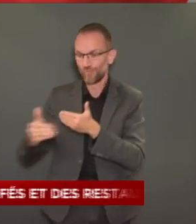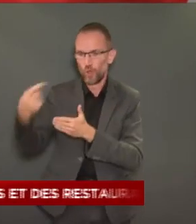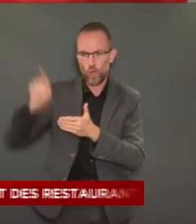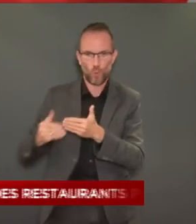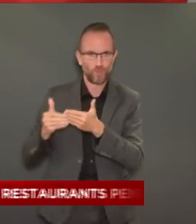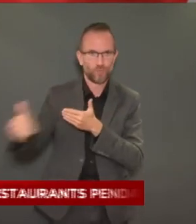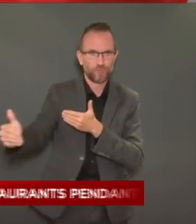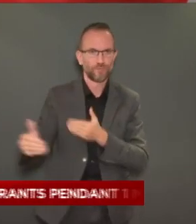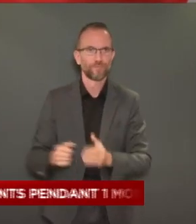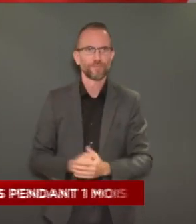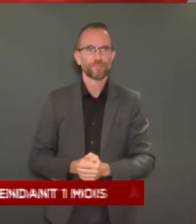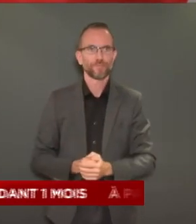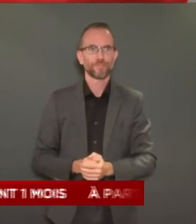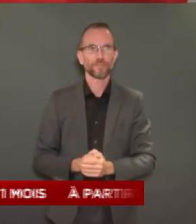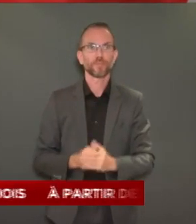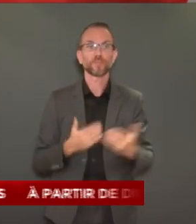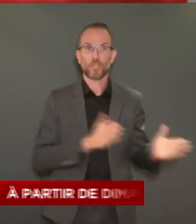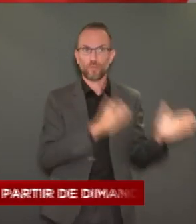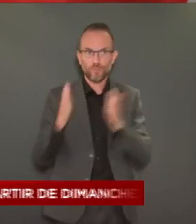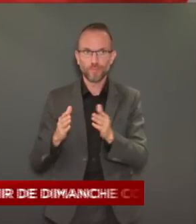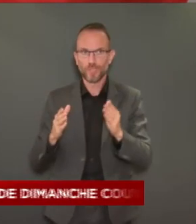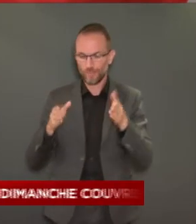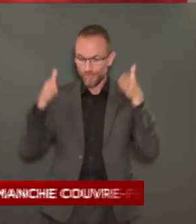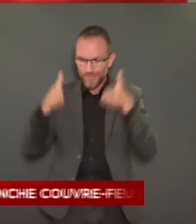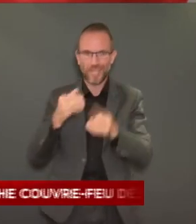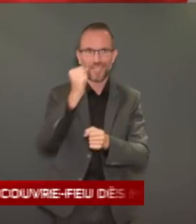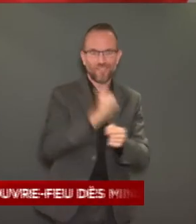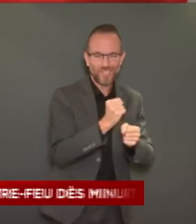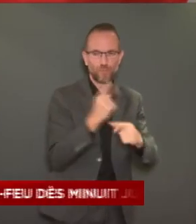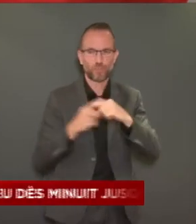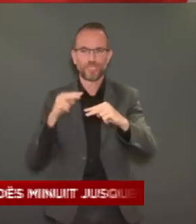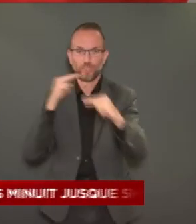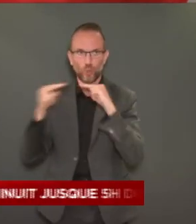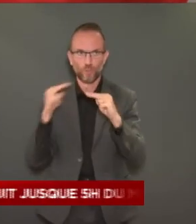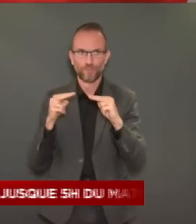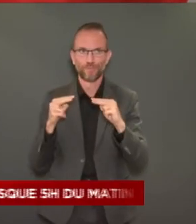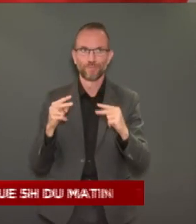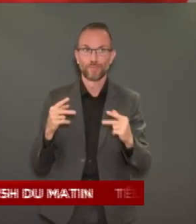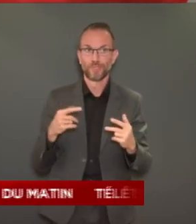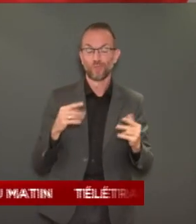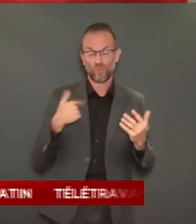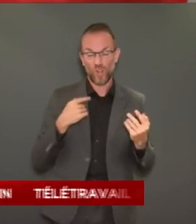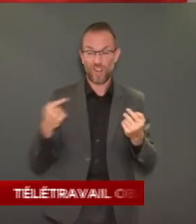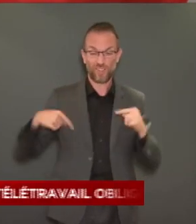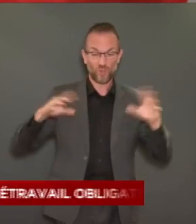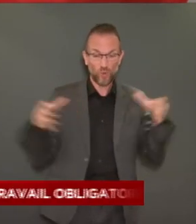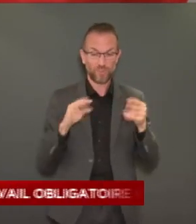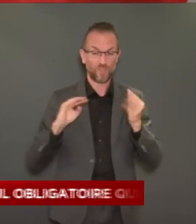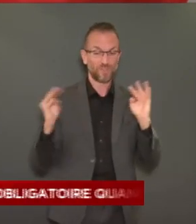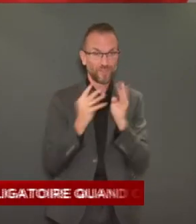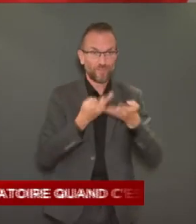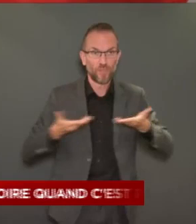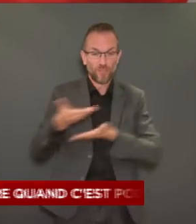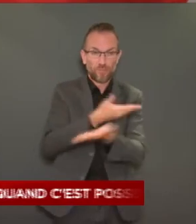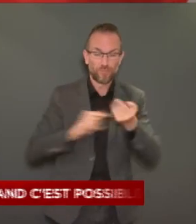Les cafés et les restaurants. On a longuement débattu là-dessus. Ce n'est pas un secret. Pourquoi? Parce que